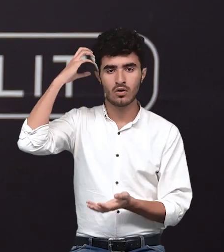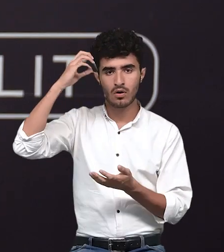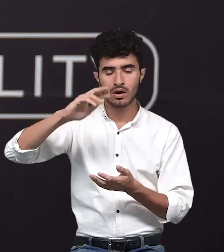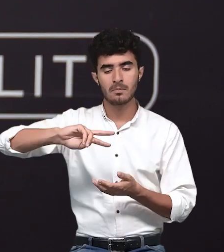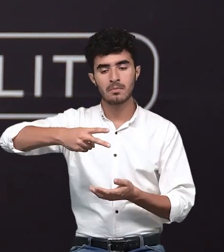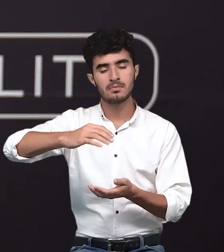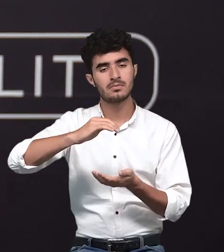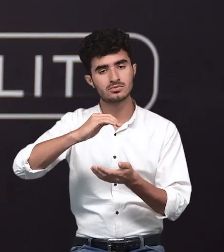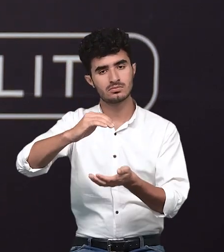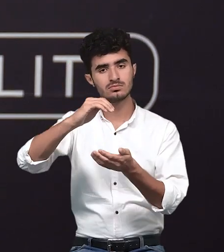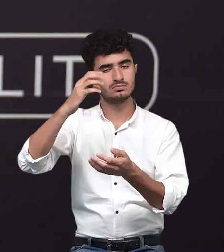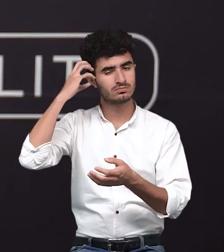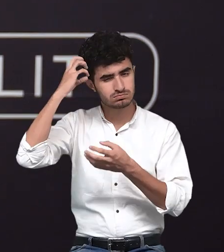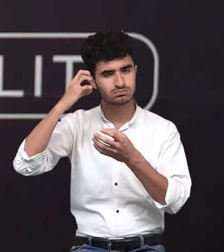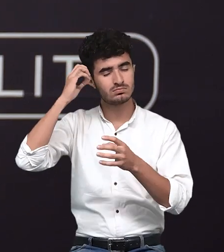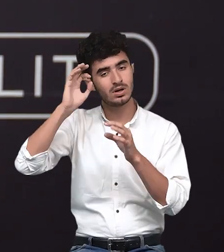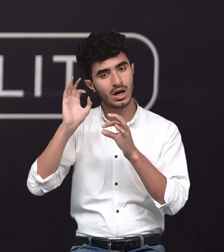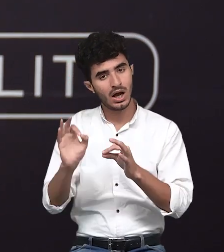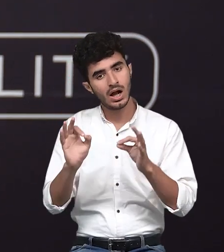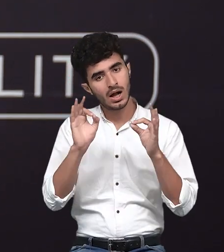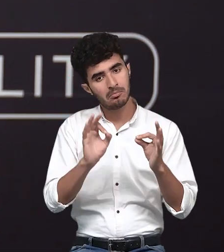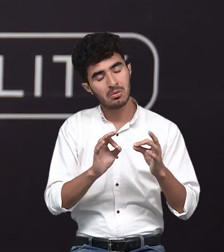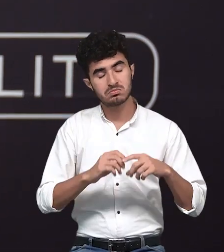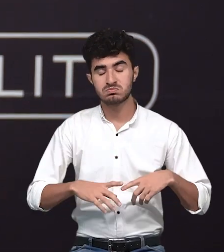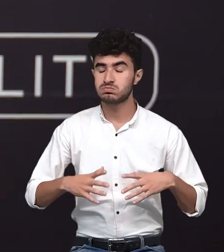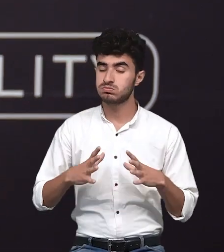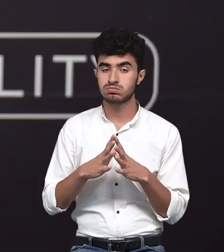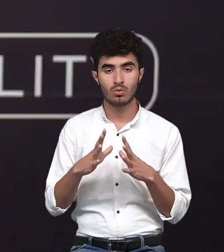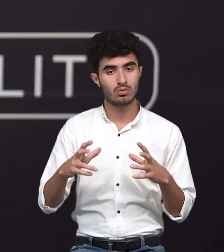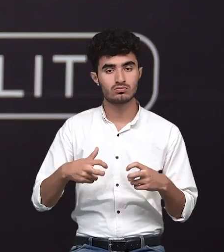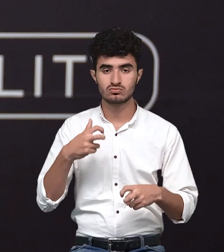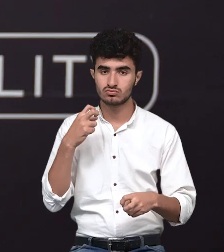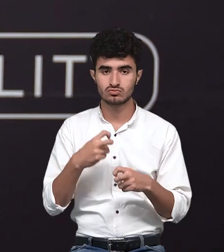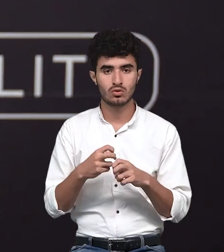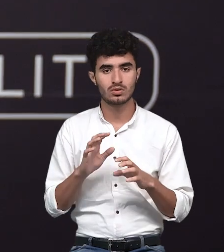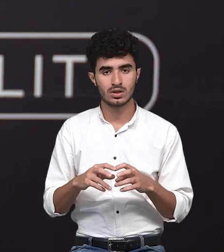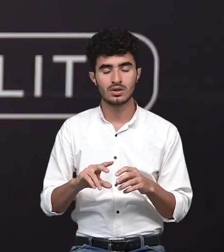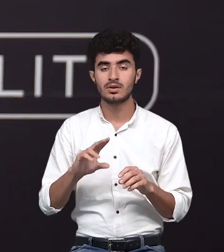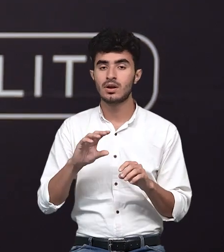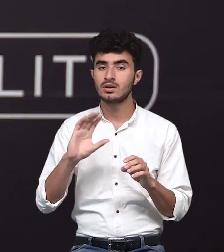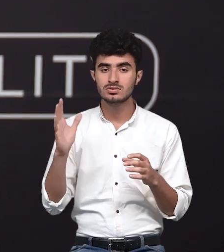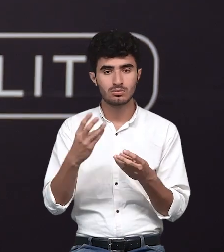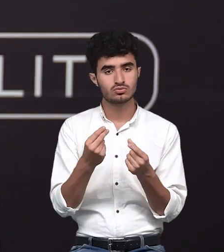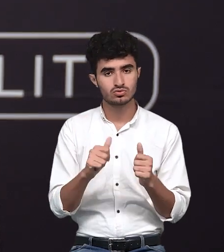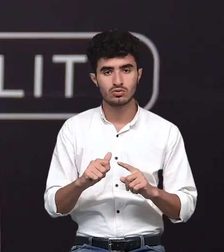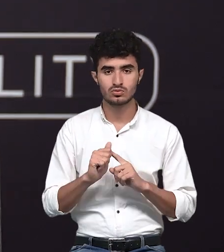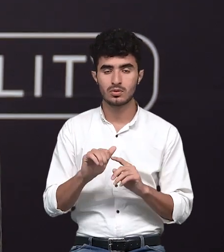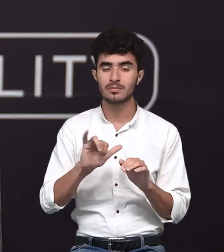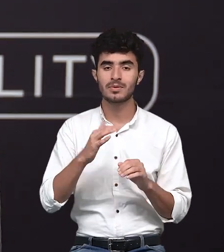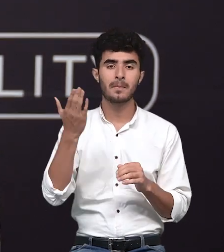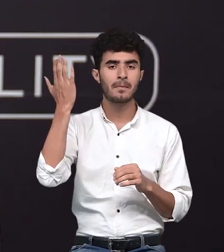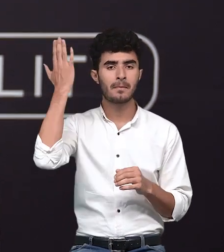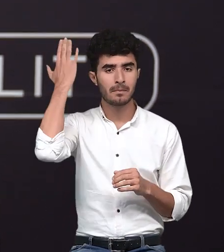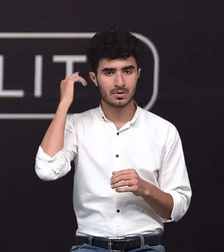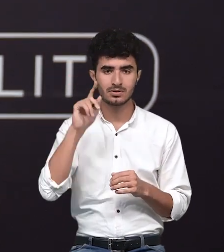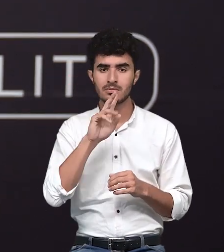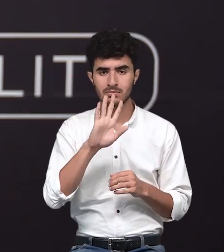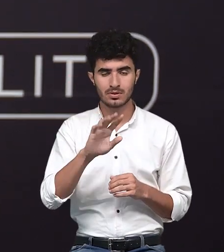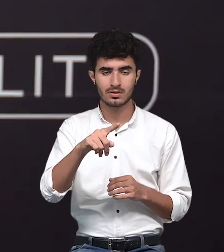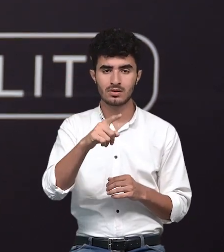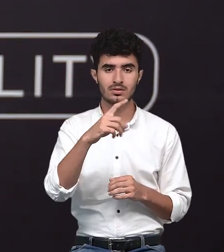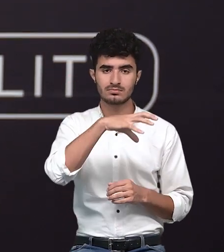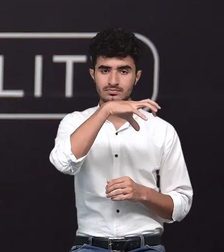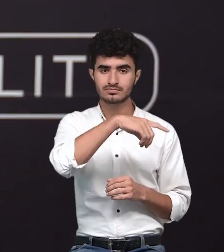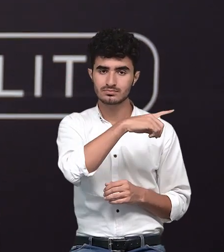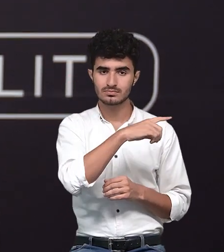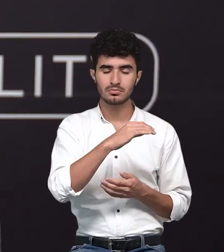ہیں، اسپیشلی جو سیکشول بچوں کے اوپر اسالٹ ہوئی ہوتی ہے، جیسے ہم پچھلے دنوں نے آپ نے سنا تھا قصور میں بچوں کے اوپر بہت بڑا